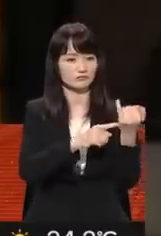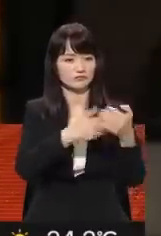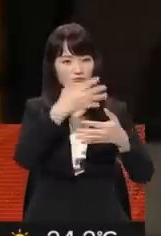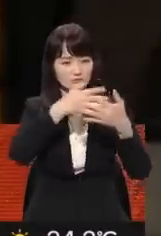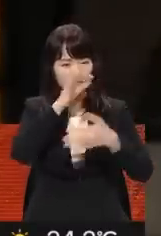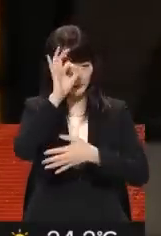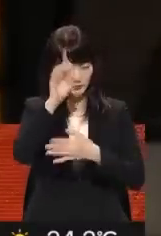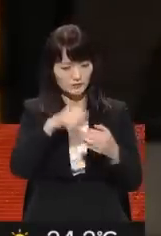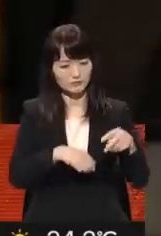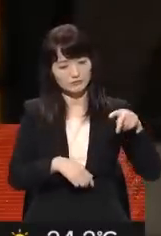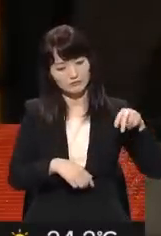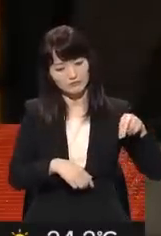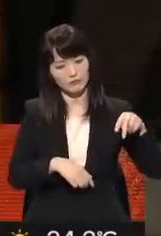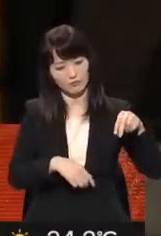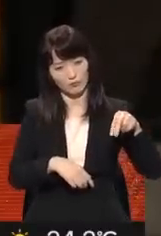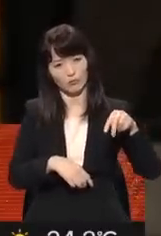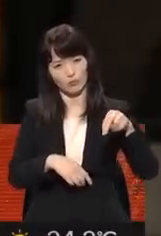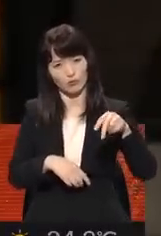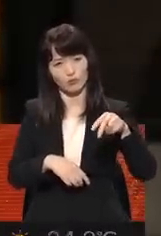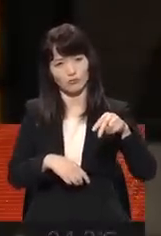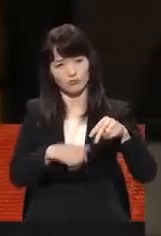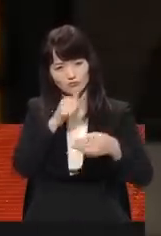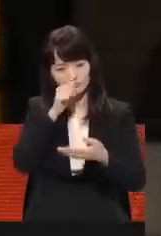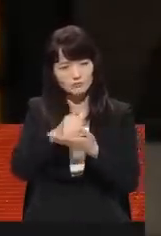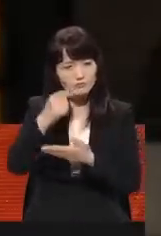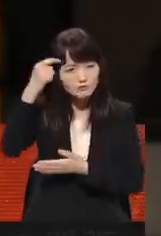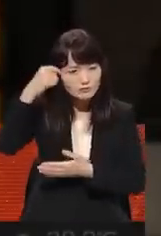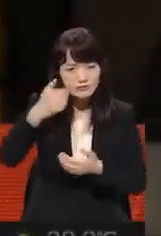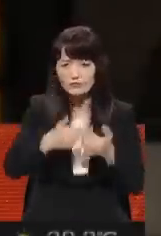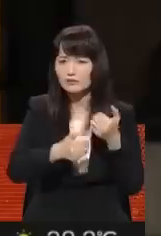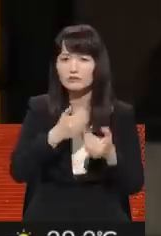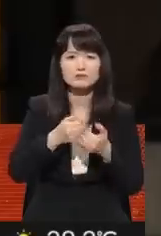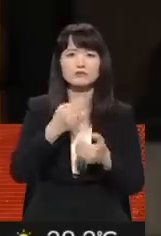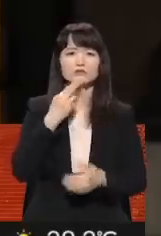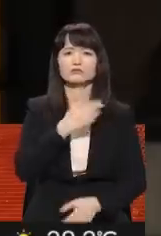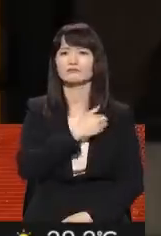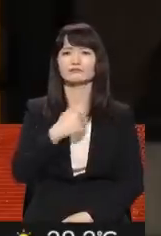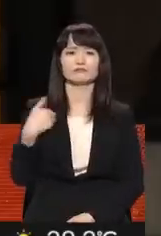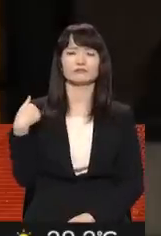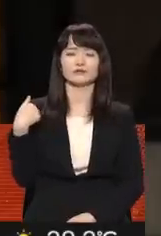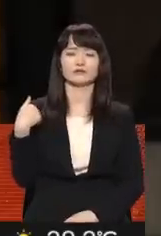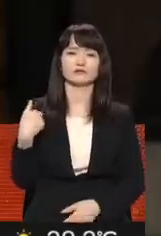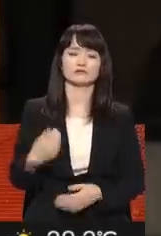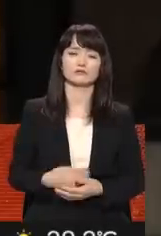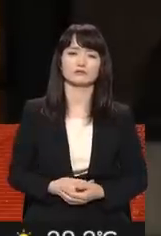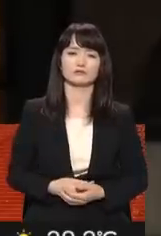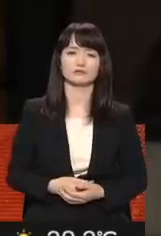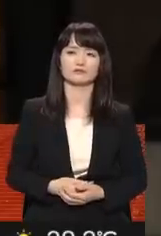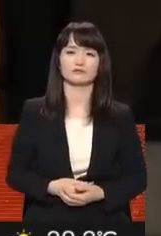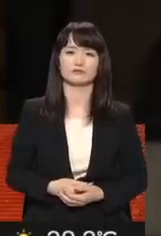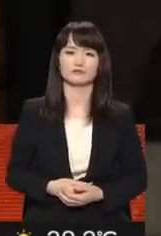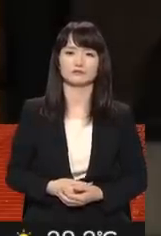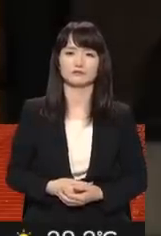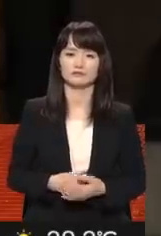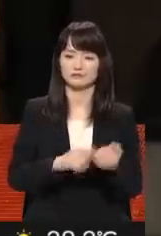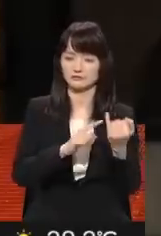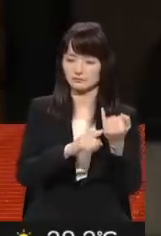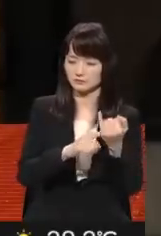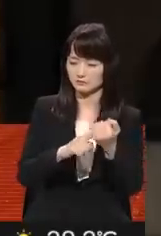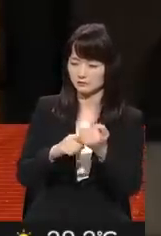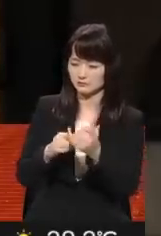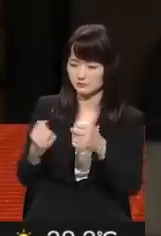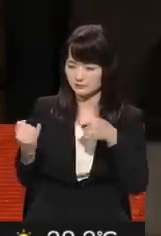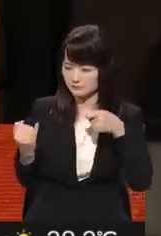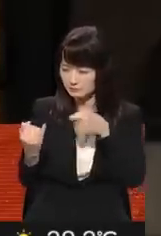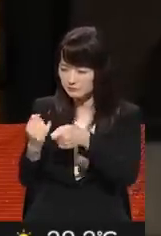일말의 죄책감이나 갈등이나 혼란이 없잖아요. 예. 너무 당당하잖아요. 그렇기 때문에 이것은 그냥 뭐 살인이 해보고 싶다라는